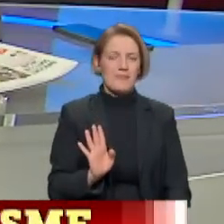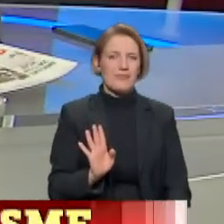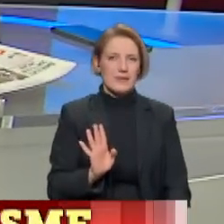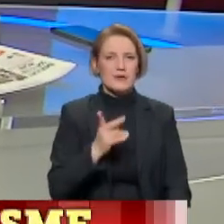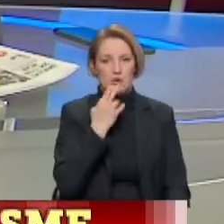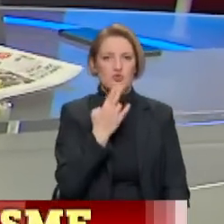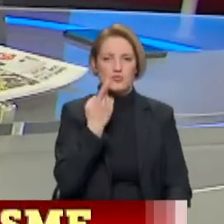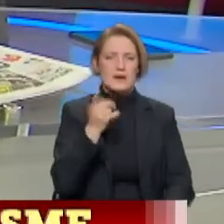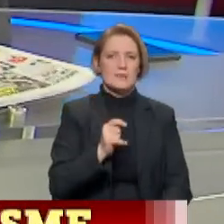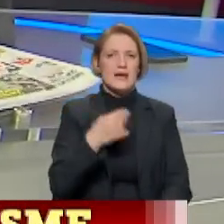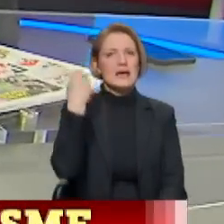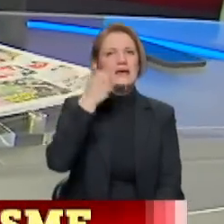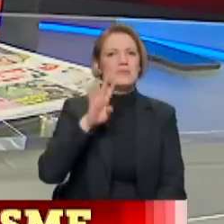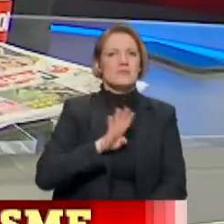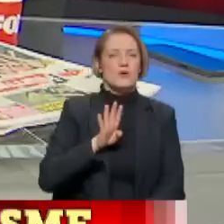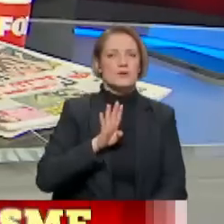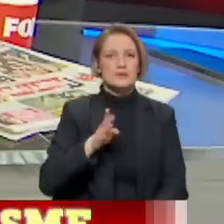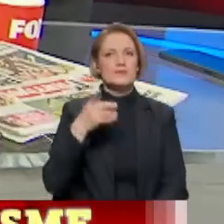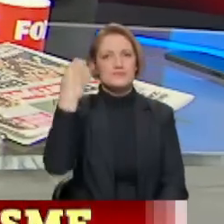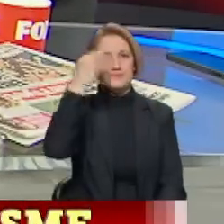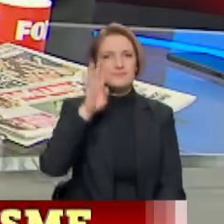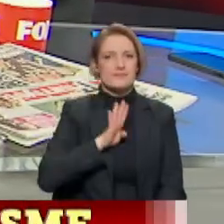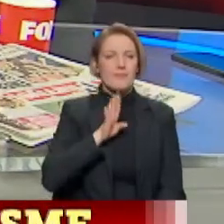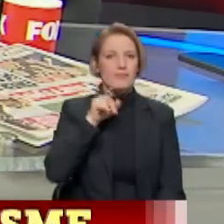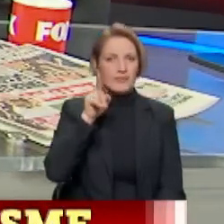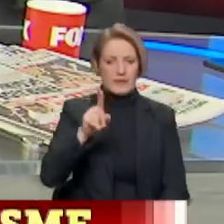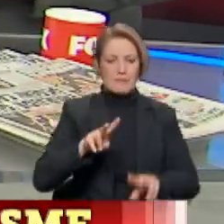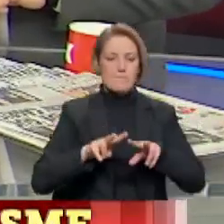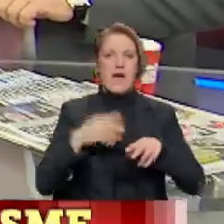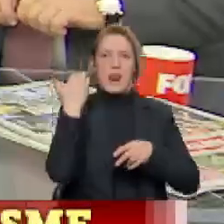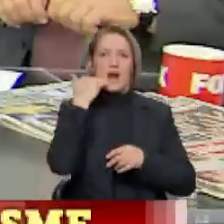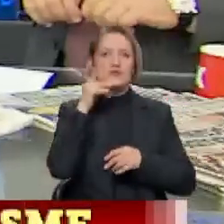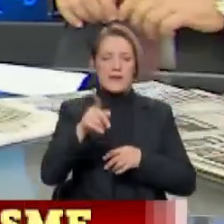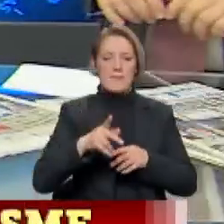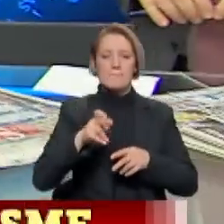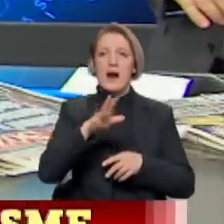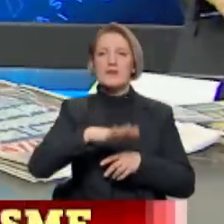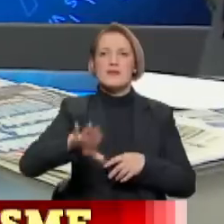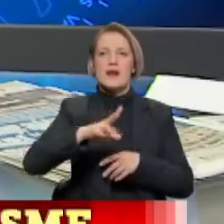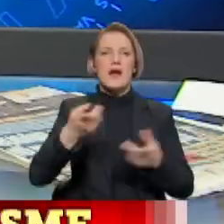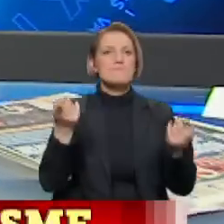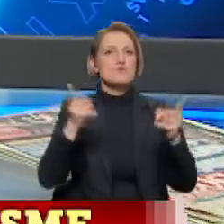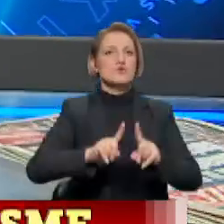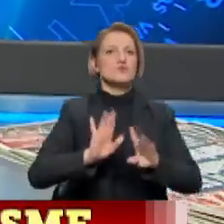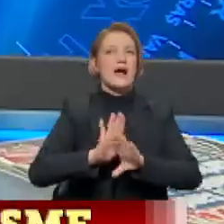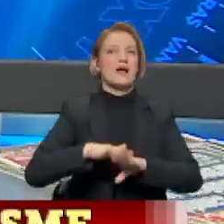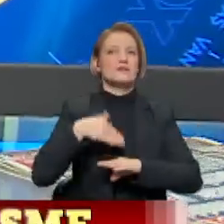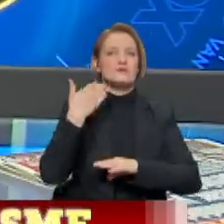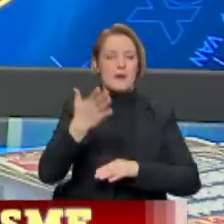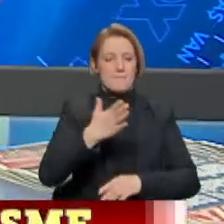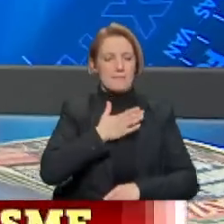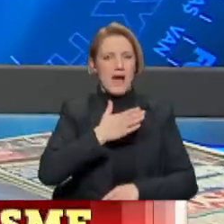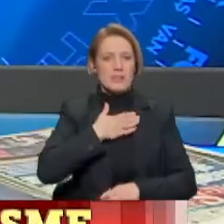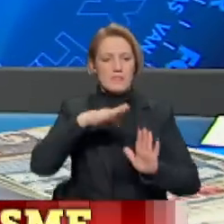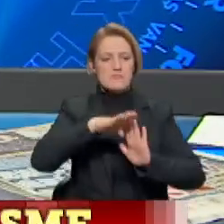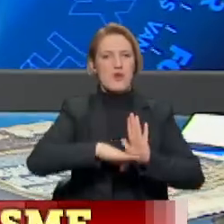haldeyken konuştu. Peki Ekrem İmamoğlu orada Meral Akşener'le, partililerle buluştuktan sonra ben